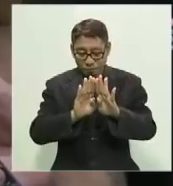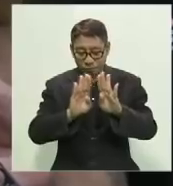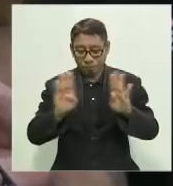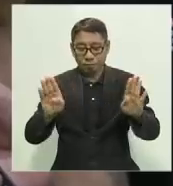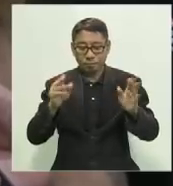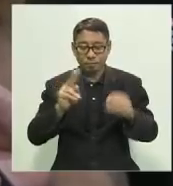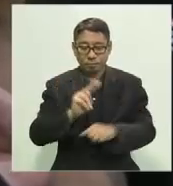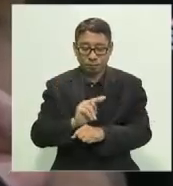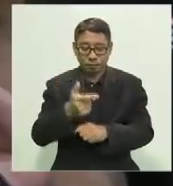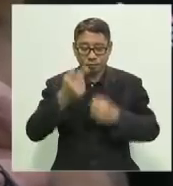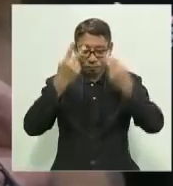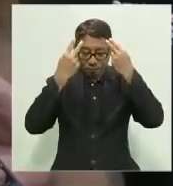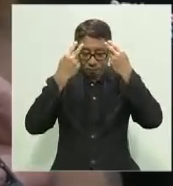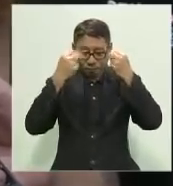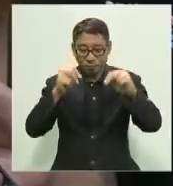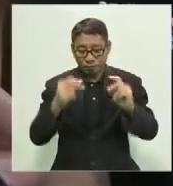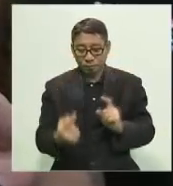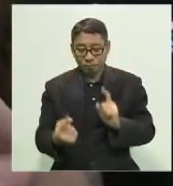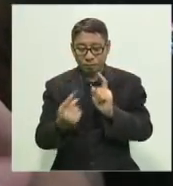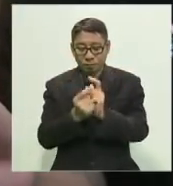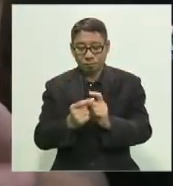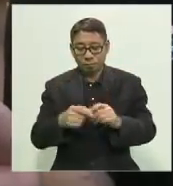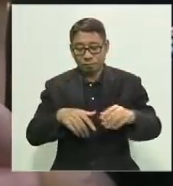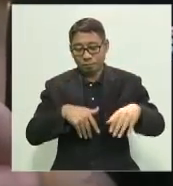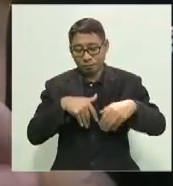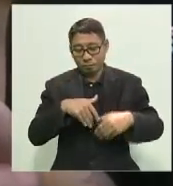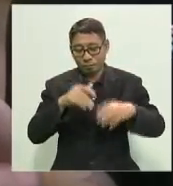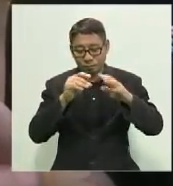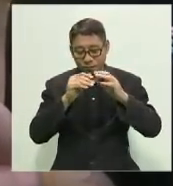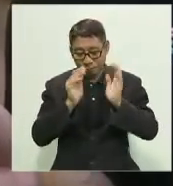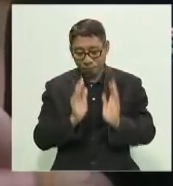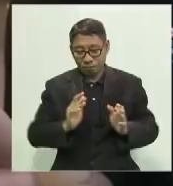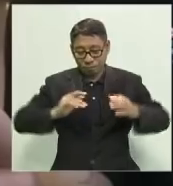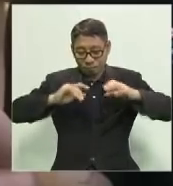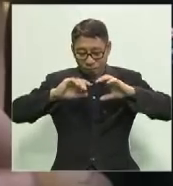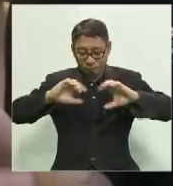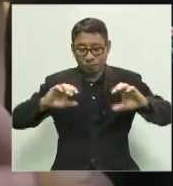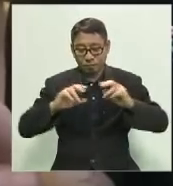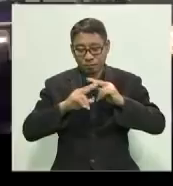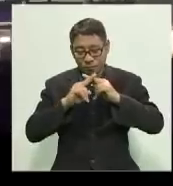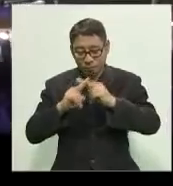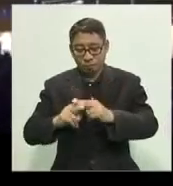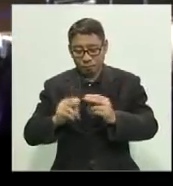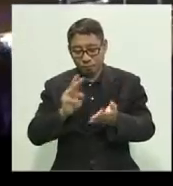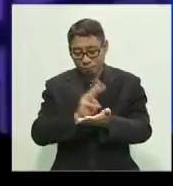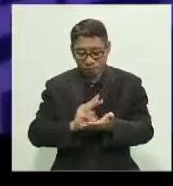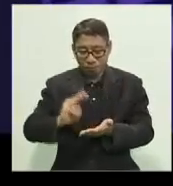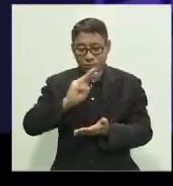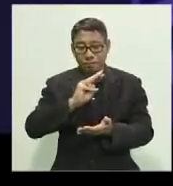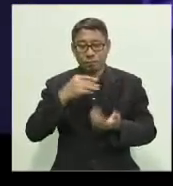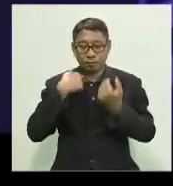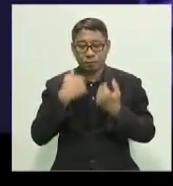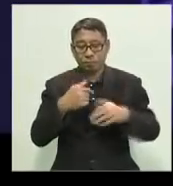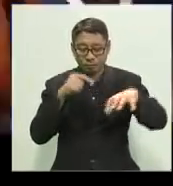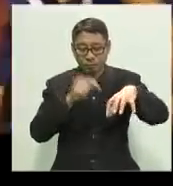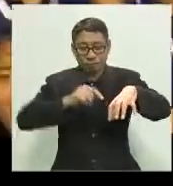านที่ท่านนายกรัฐมนตรีจะไปพบปะประชาคมวิจัยจากภาครัฐเอกชนและมหาวิทยาลัยที่ทำเนียบรัฐบา